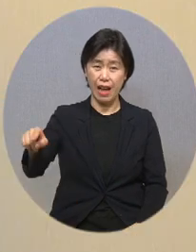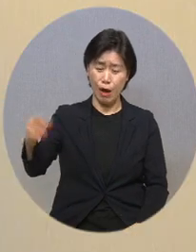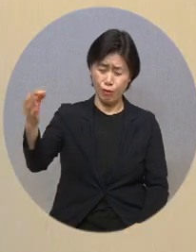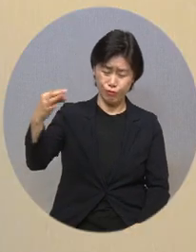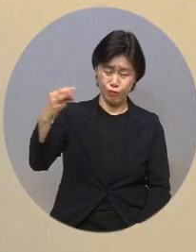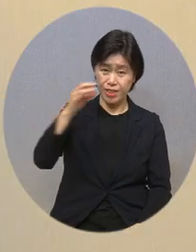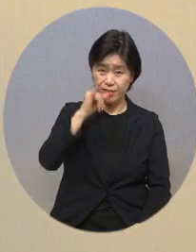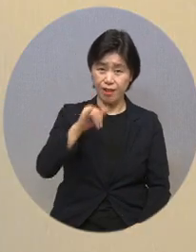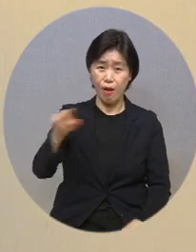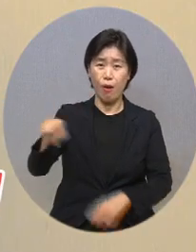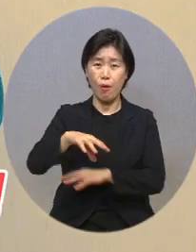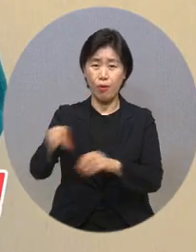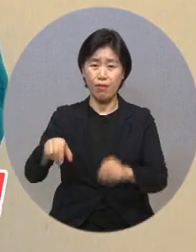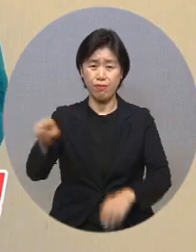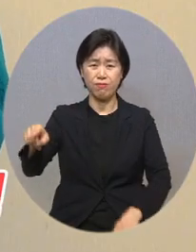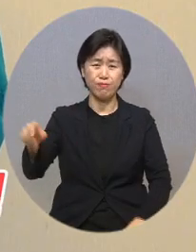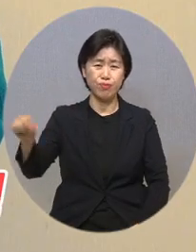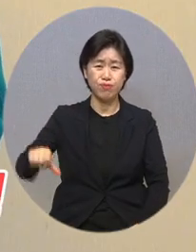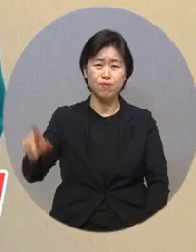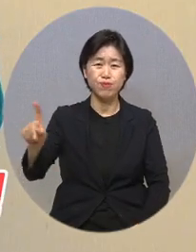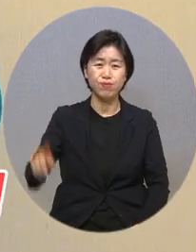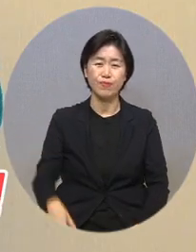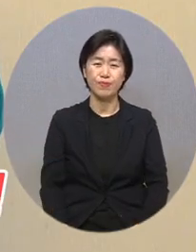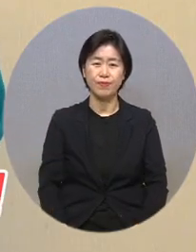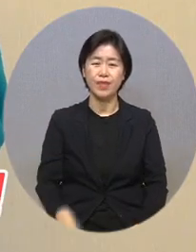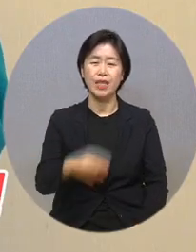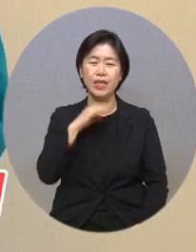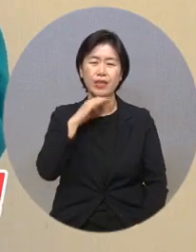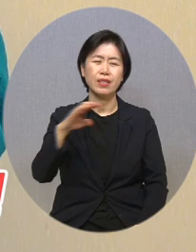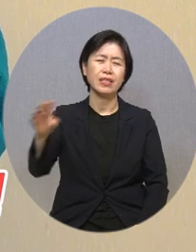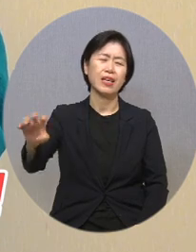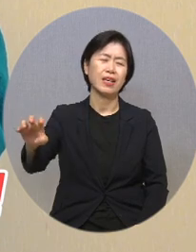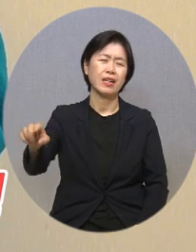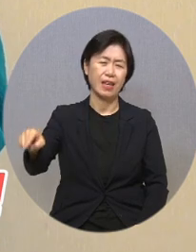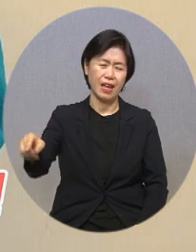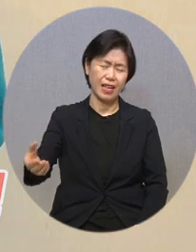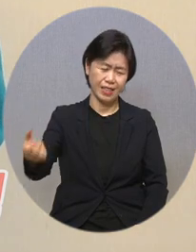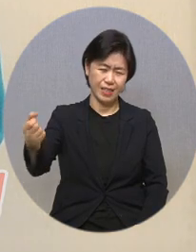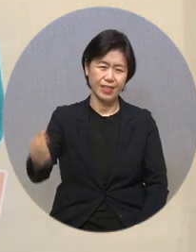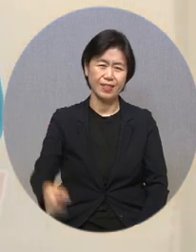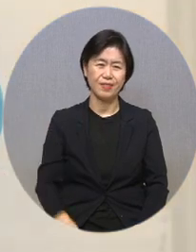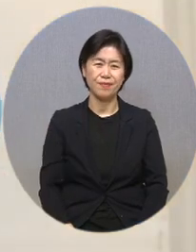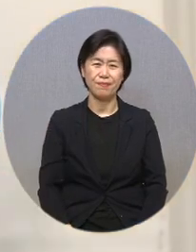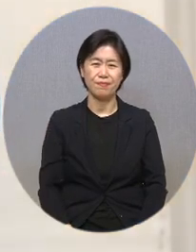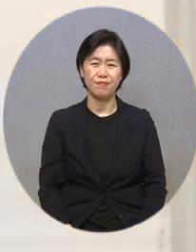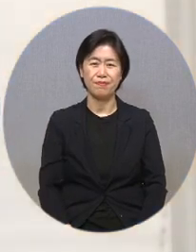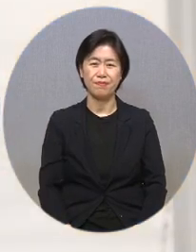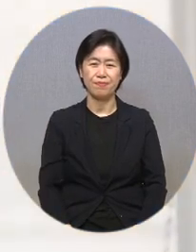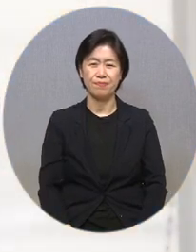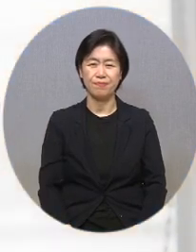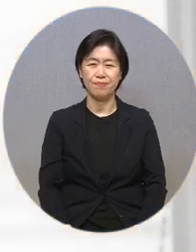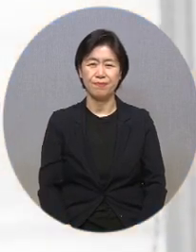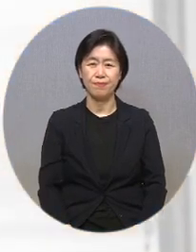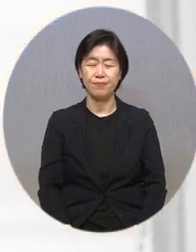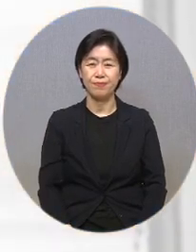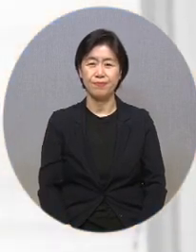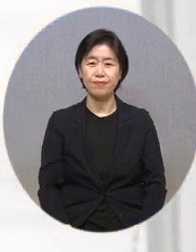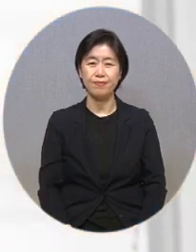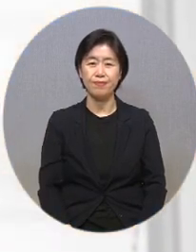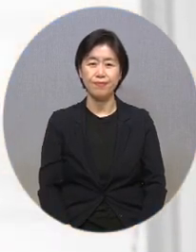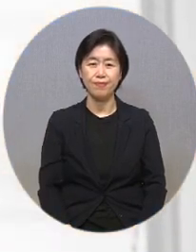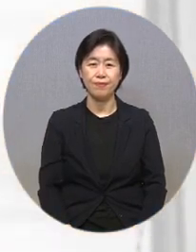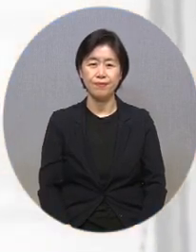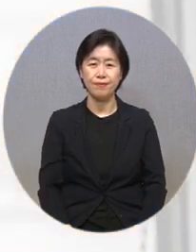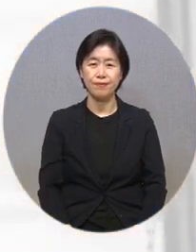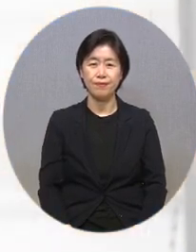들어봐야 되는 거 아니에요? 홍인규 님이 40점을 맞으셨습니다. 야, 너 머리에 똥